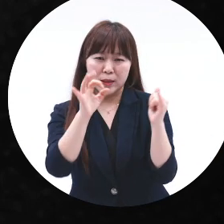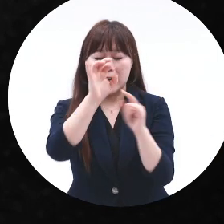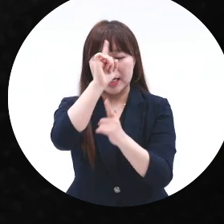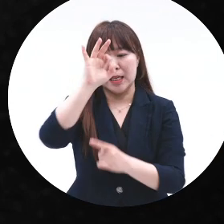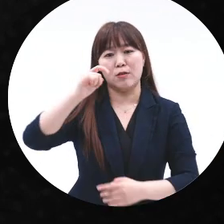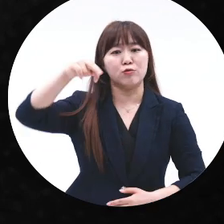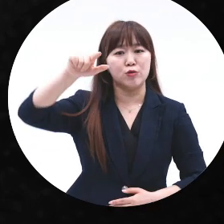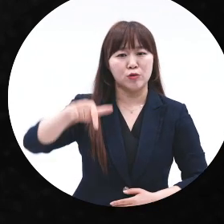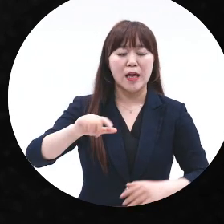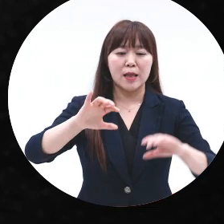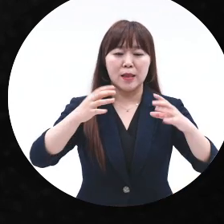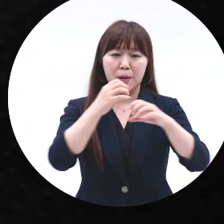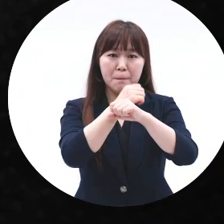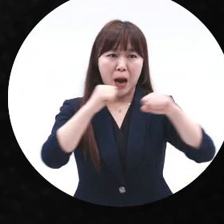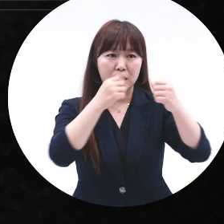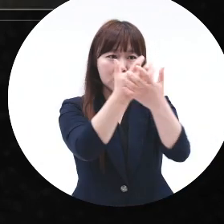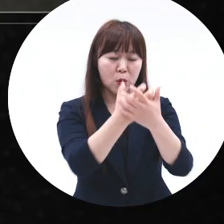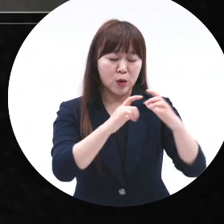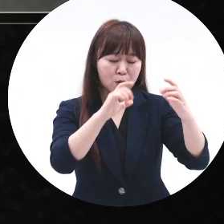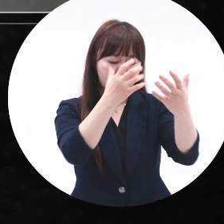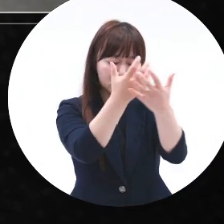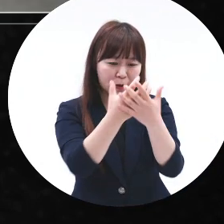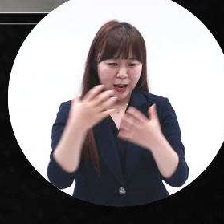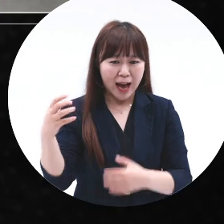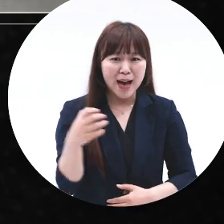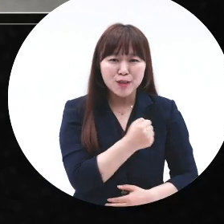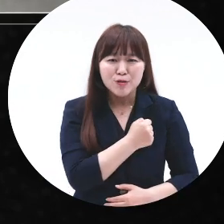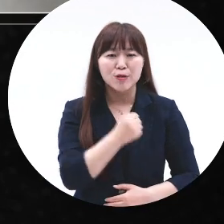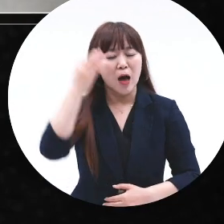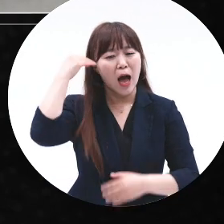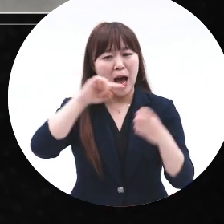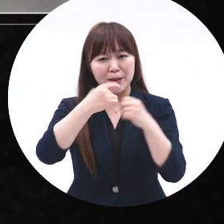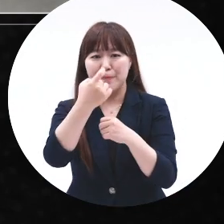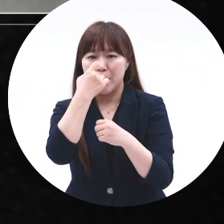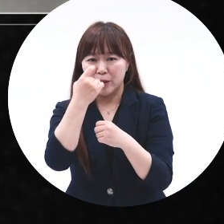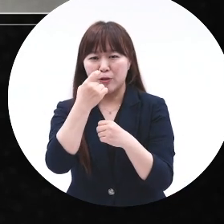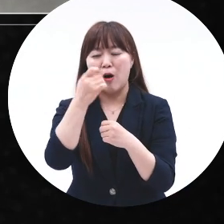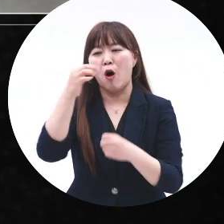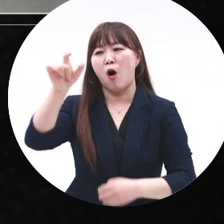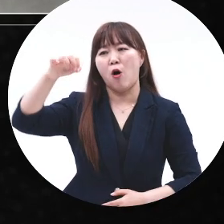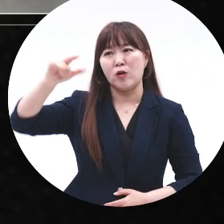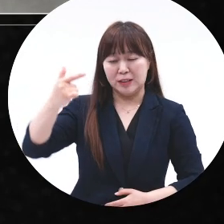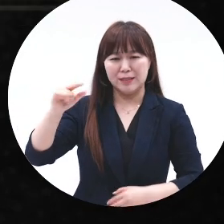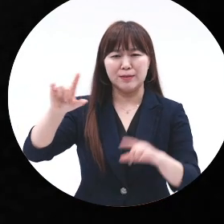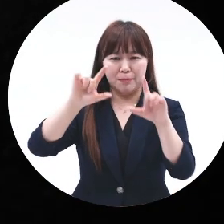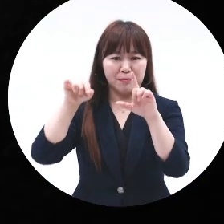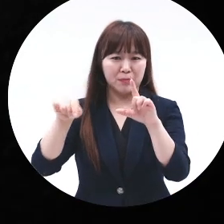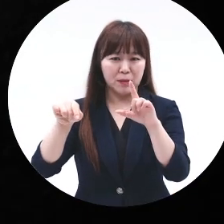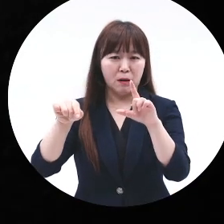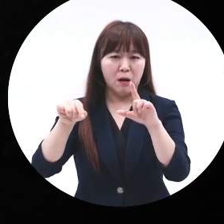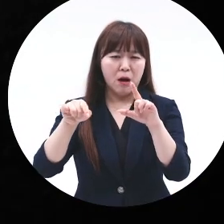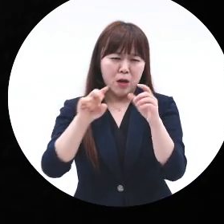독립운동가들을 지원한 이은수, 독립선언서로 글을 배울 만큼 삶 그 자체가 독립운동이었던 허은.